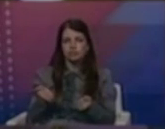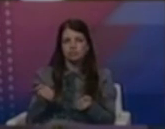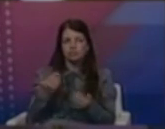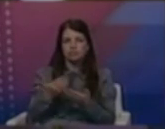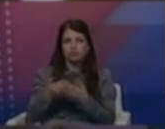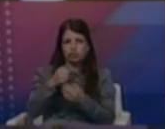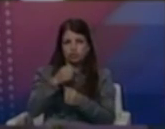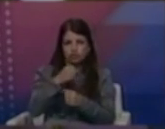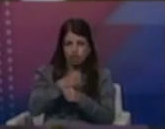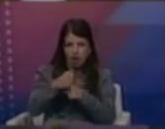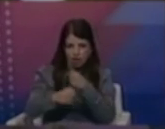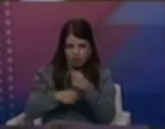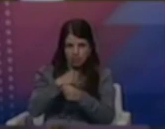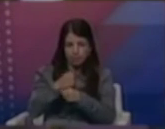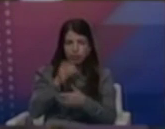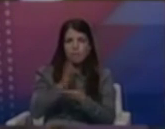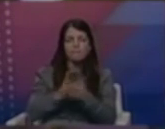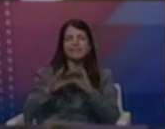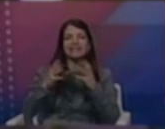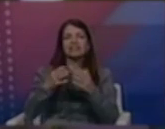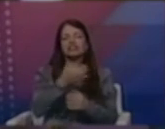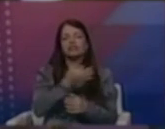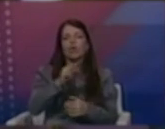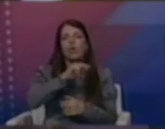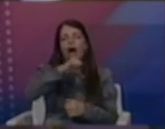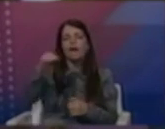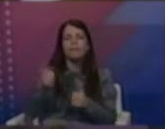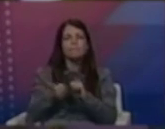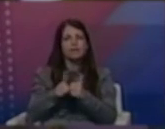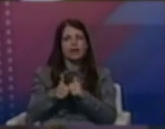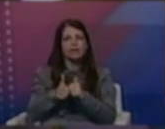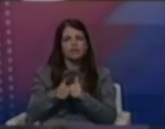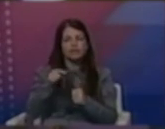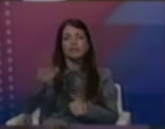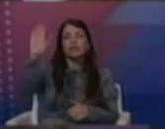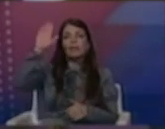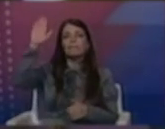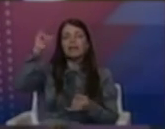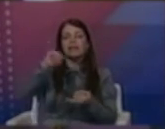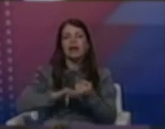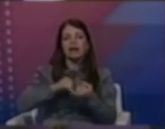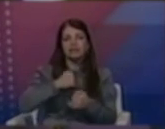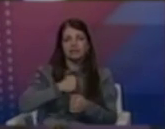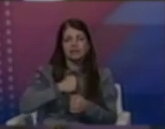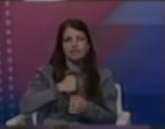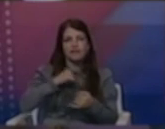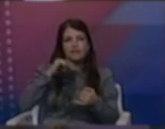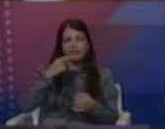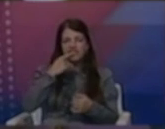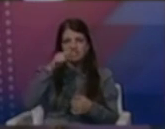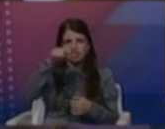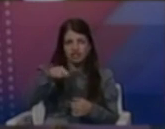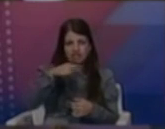Hekk hemm bżonn biex nibnu middle class ġdida u aħna lesti, Sur President. U dan huwa l-appell finali tiegħi. Bismilli